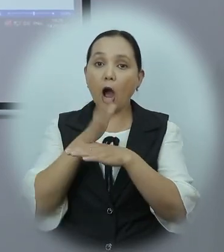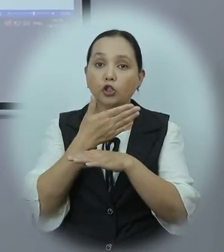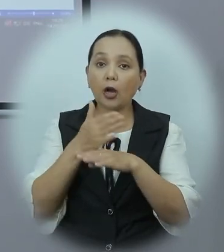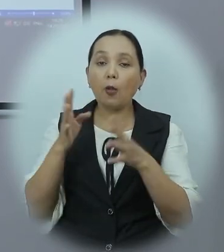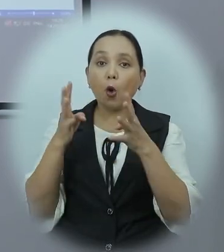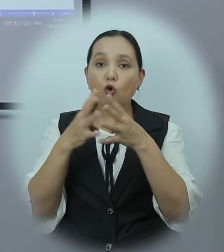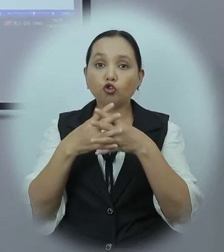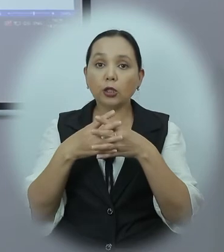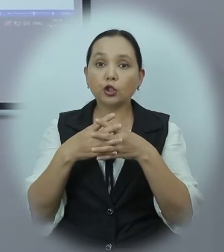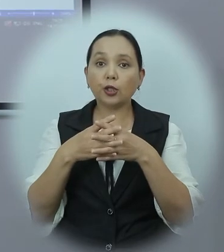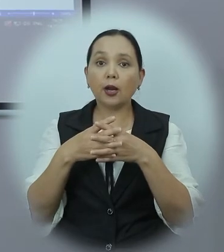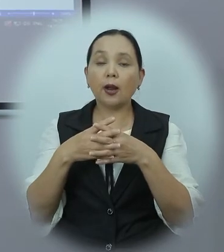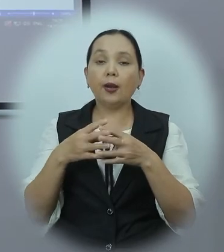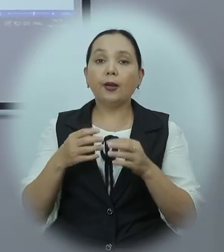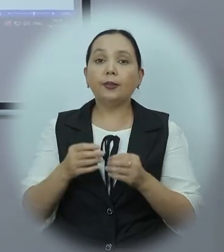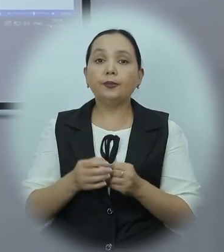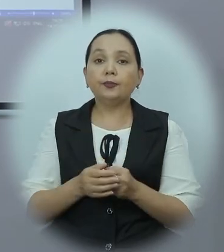qo'shilishi